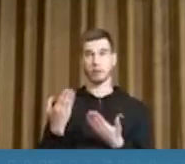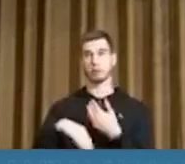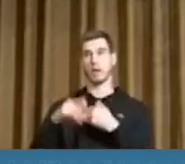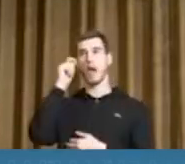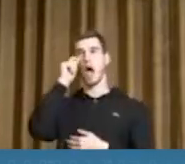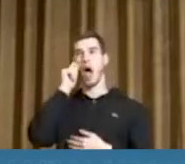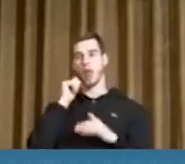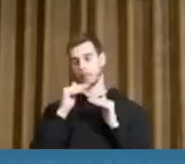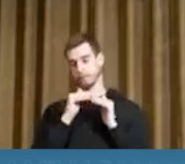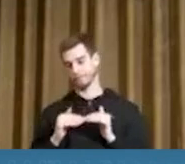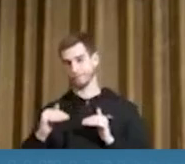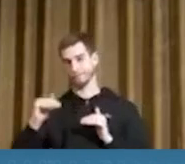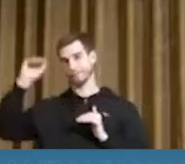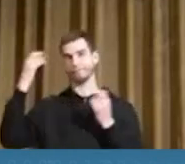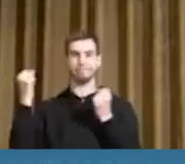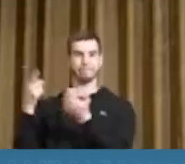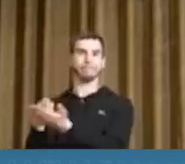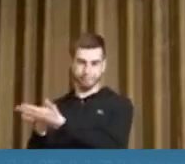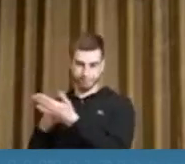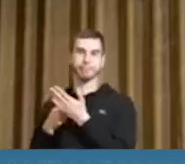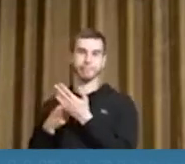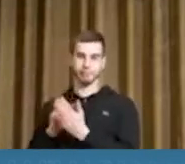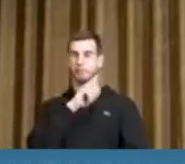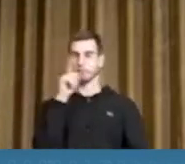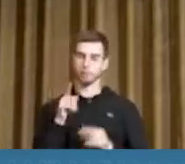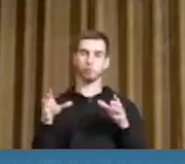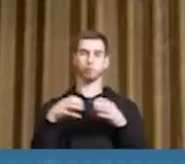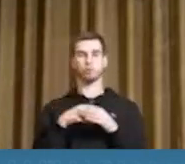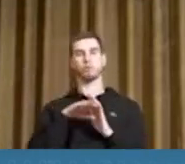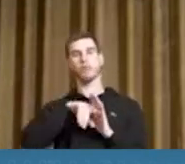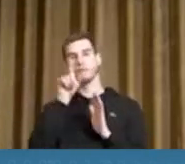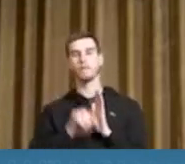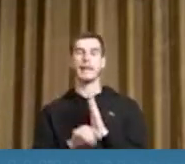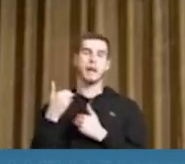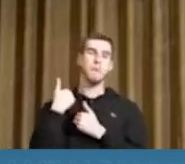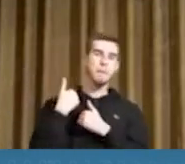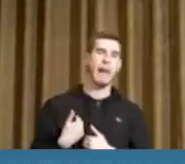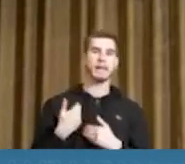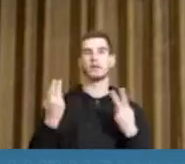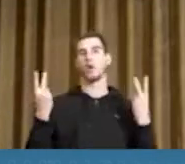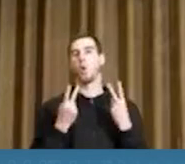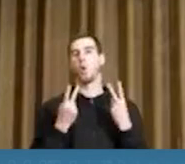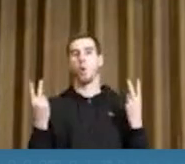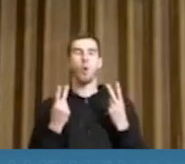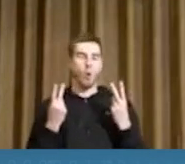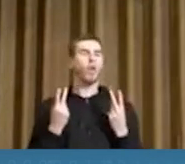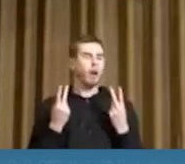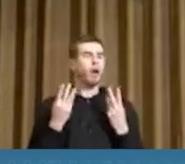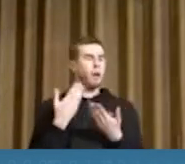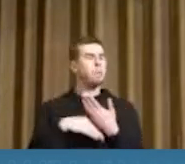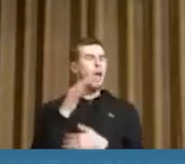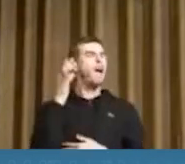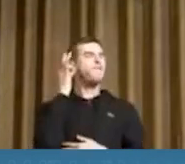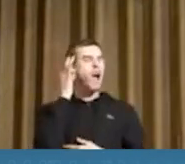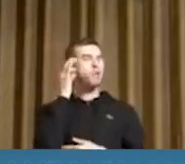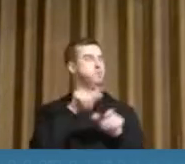auch signifikant ist in der wenig belastbaren Gruppe. Wir sehen auch, dass mehr Frauen hier